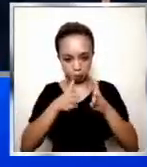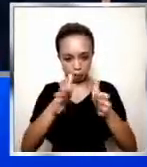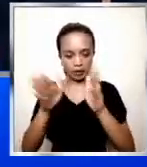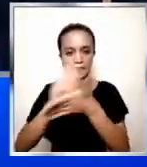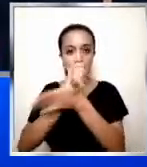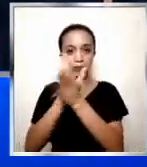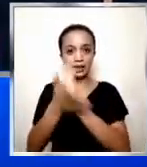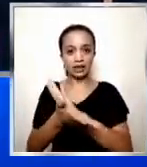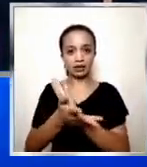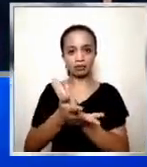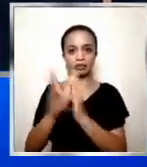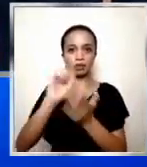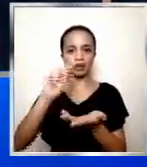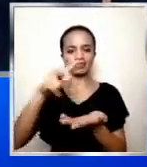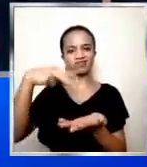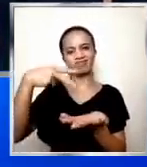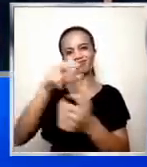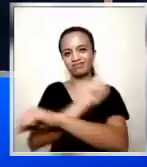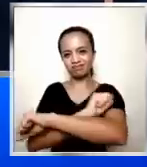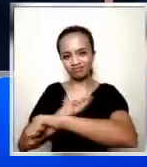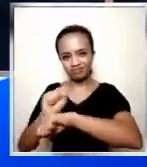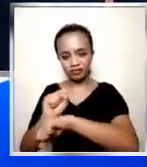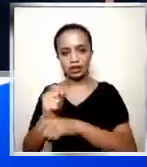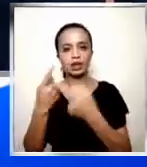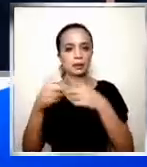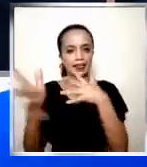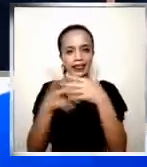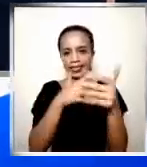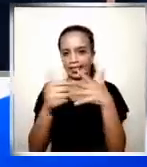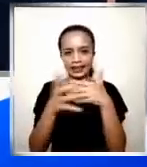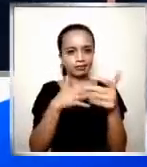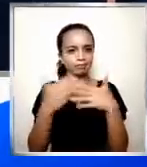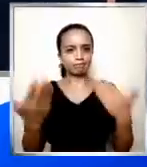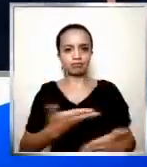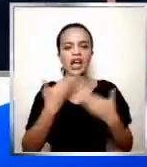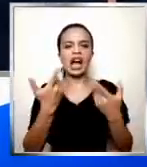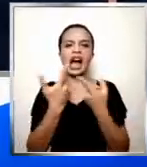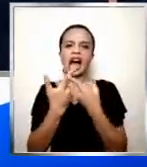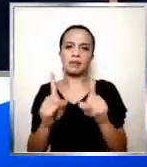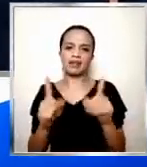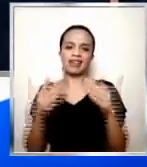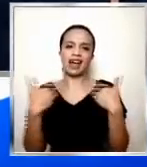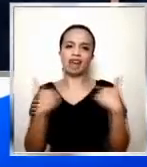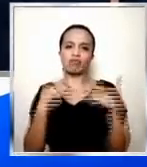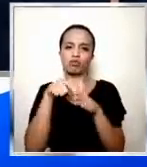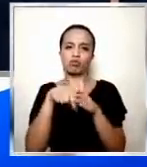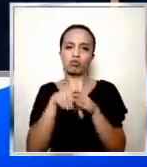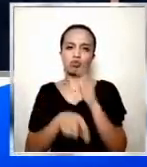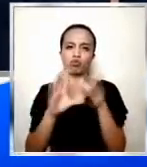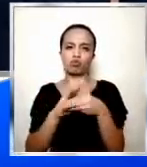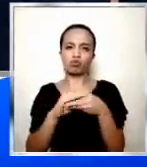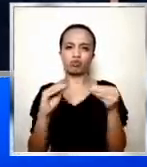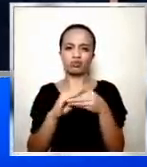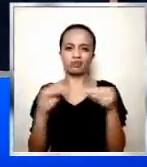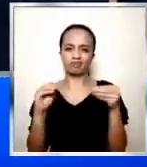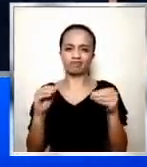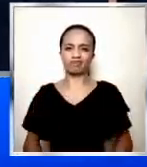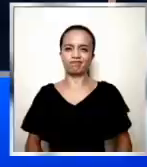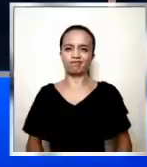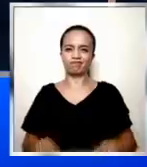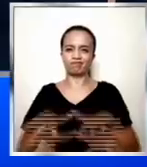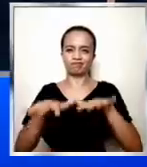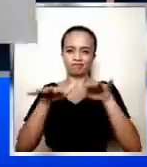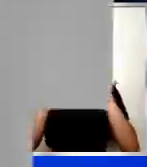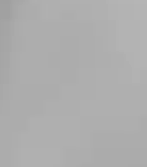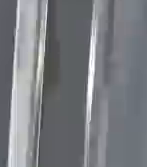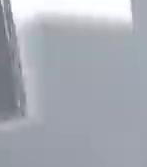stage. Pero sa likod ng kasiyahan na yan, meron palang malalim na kwento ang pagbaha sa isla. Alamin natin sa pagtutok ni Oscar